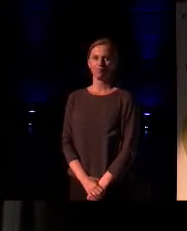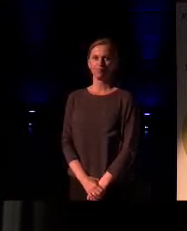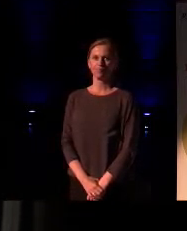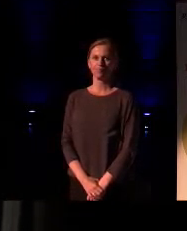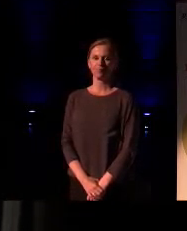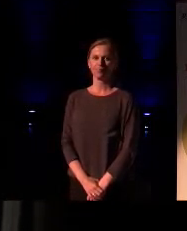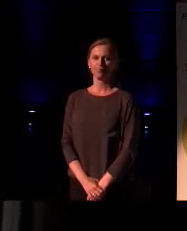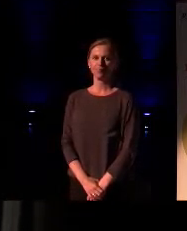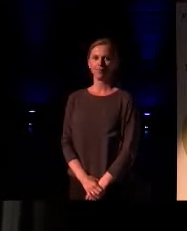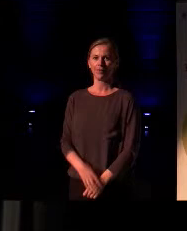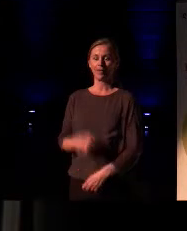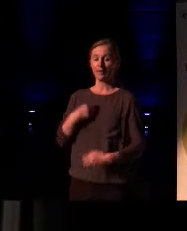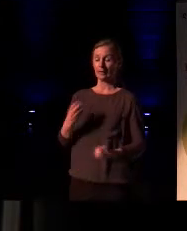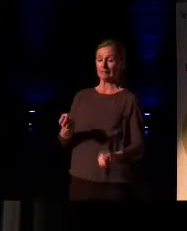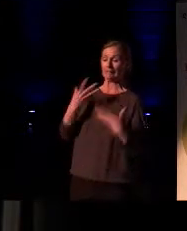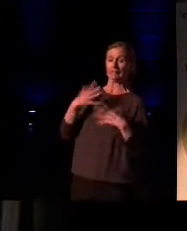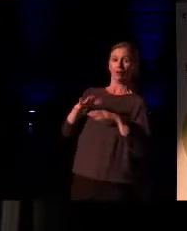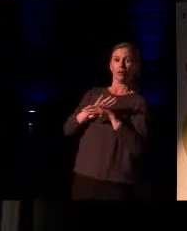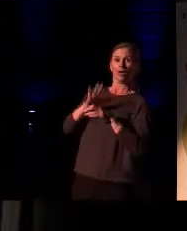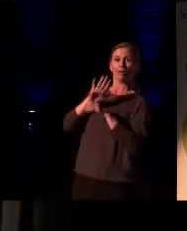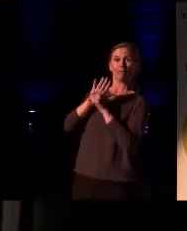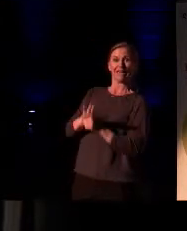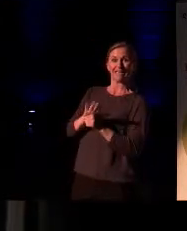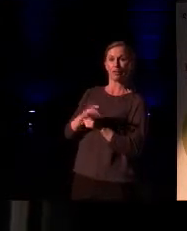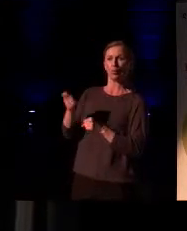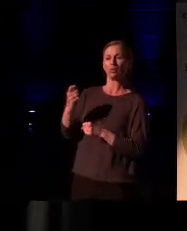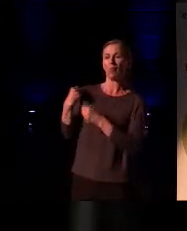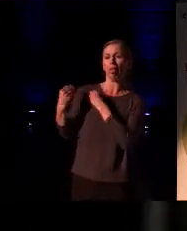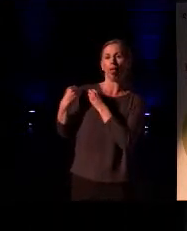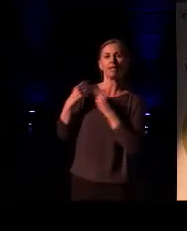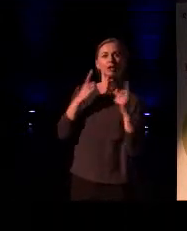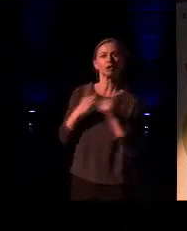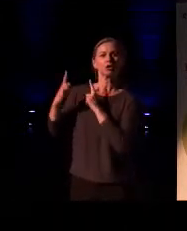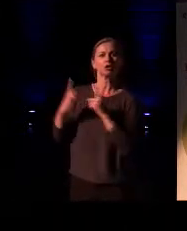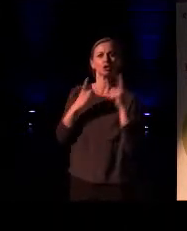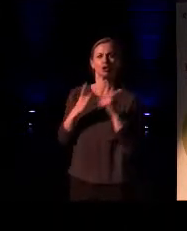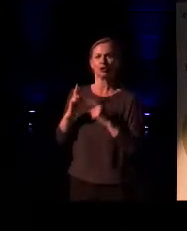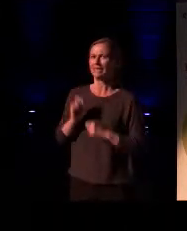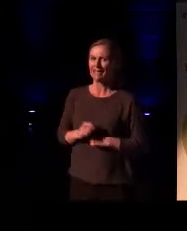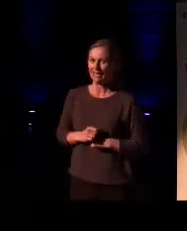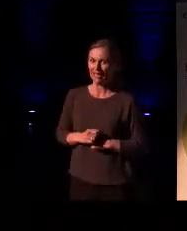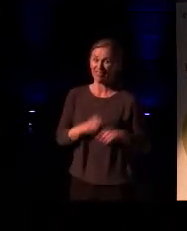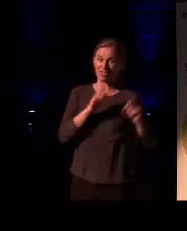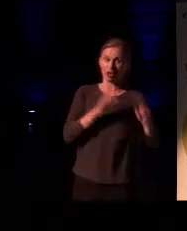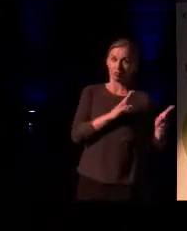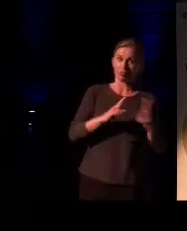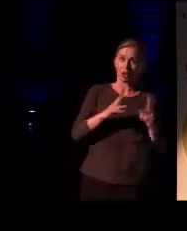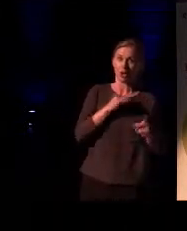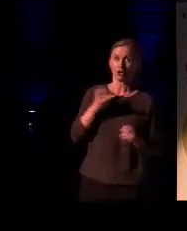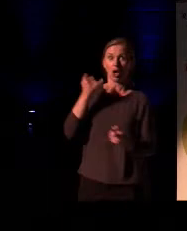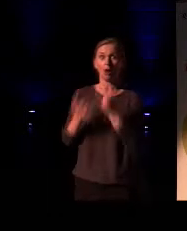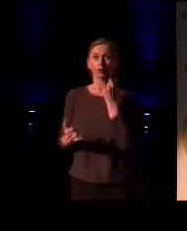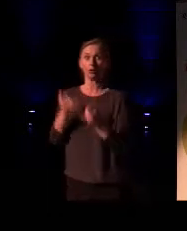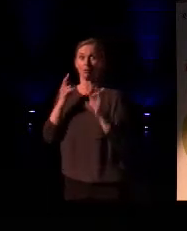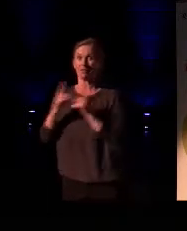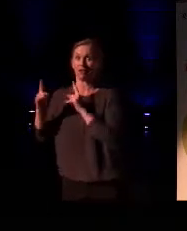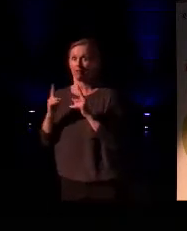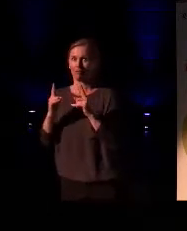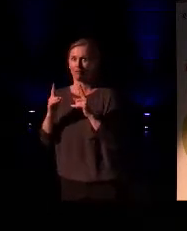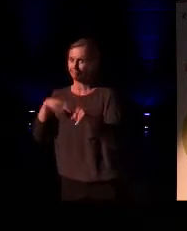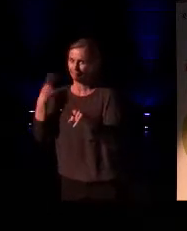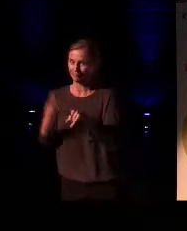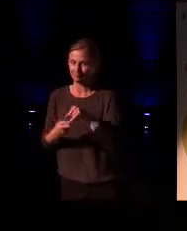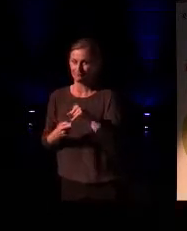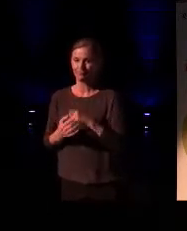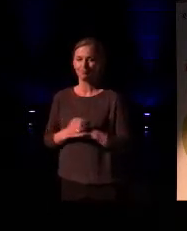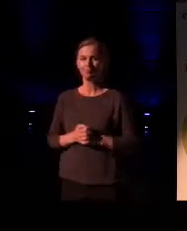Jeg utsatt for betydelig press for å synge. Så jeg tenkte at vi startet med sang, så kan vi jo slutte med sang. Ja.